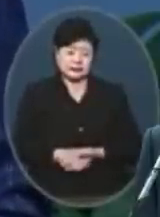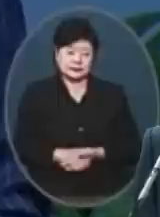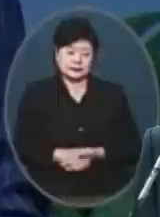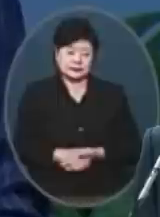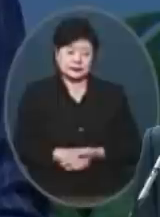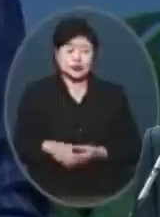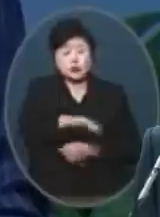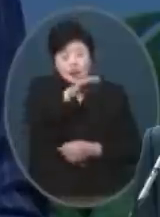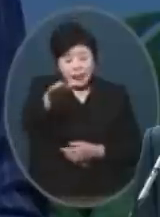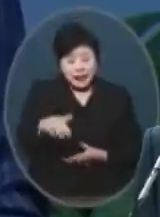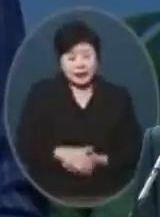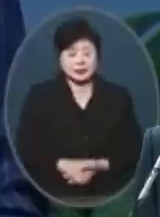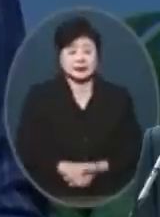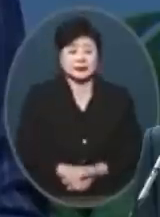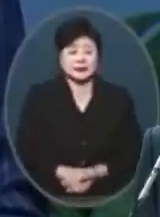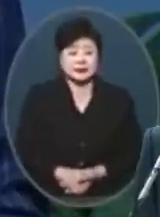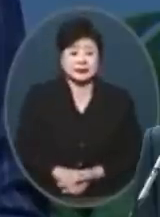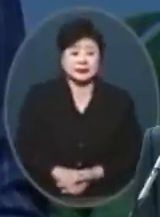우리가